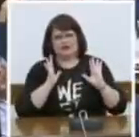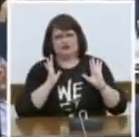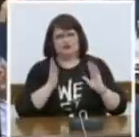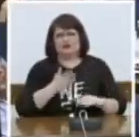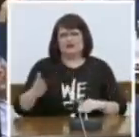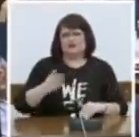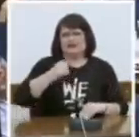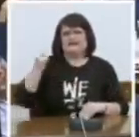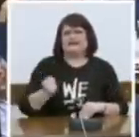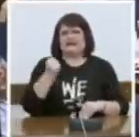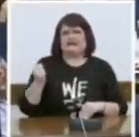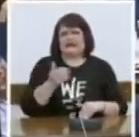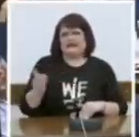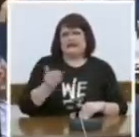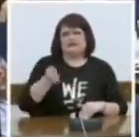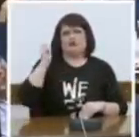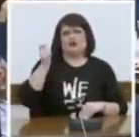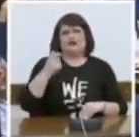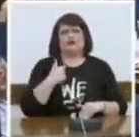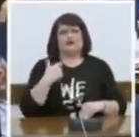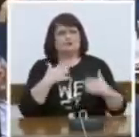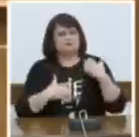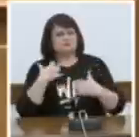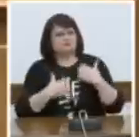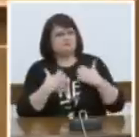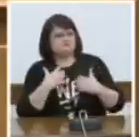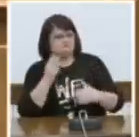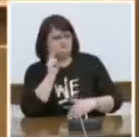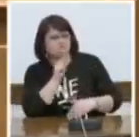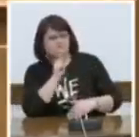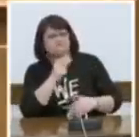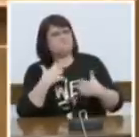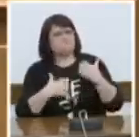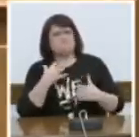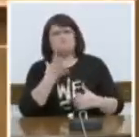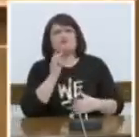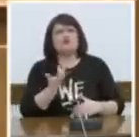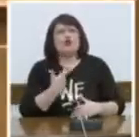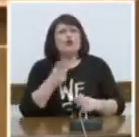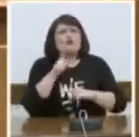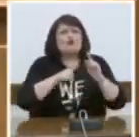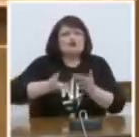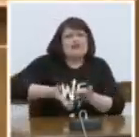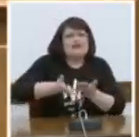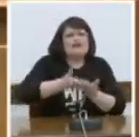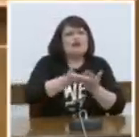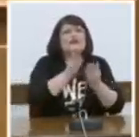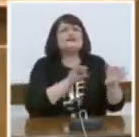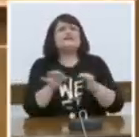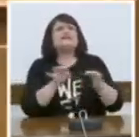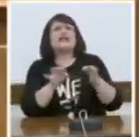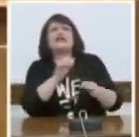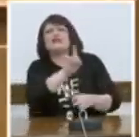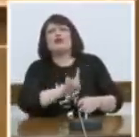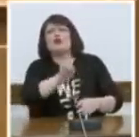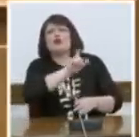πολιτικών. Και ανησύχησα σήμερα, να σας πω την αλήθεια, ανησυχήσαμε για το ποιος θα βάλει πλάτη στα σχέδια του κ. Μητσοτάκη για την ιδιωτικοποίηση